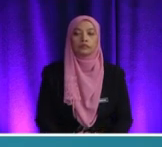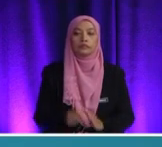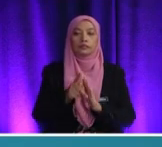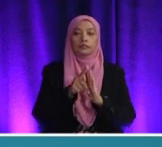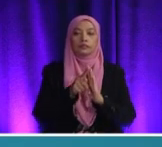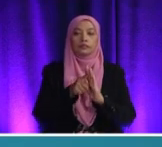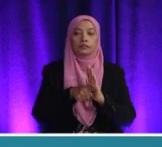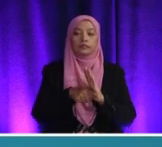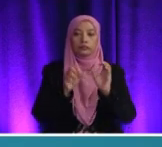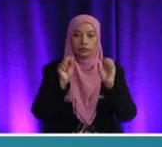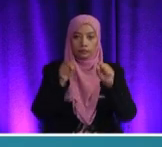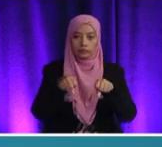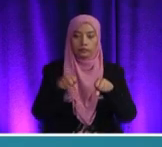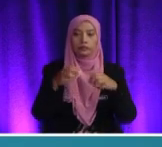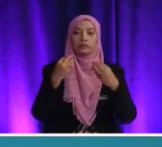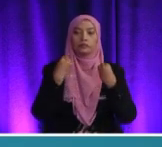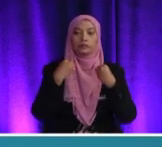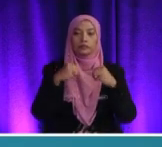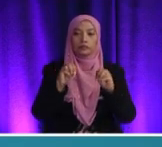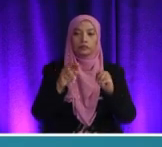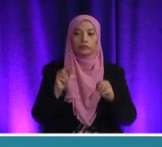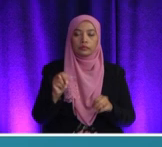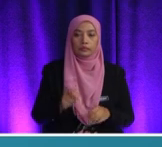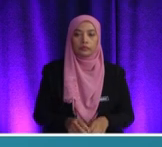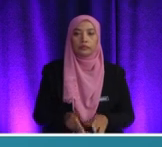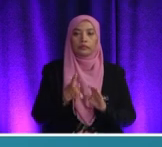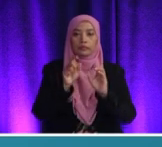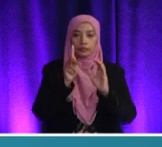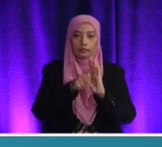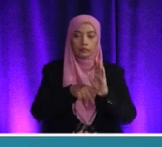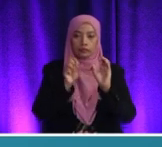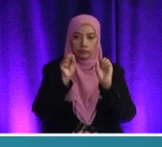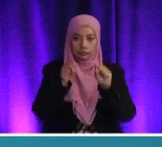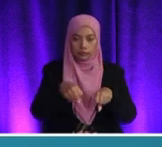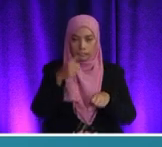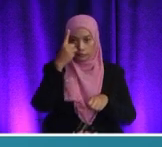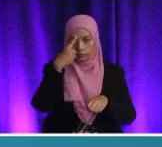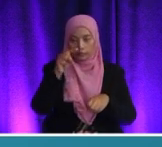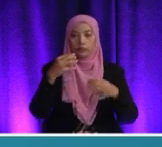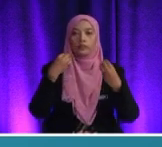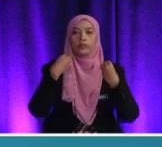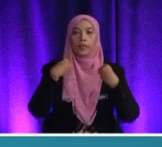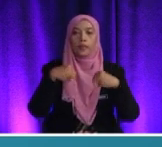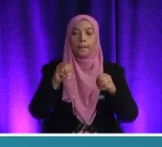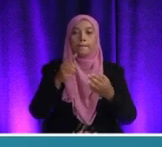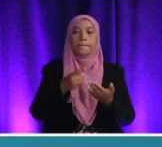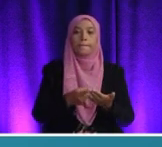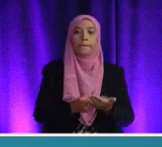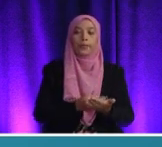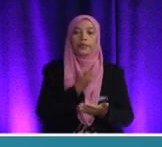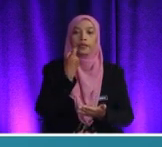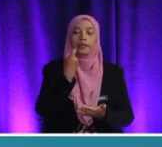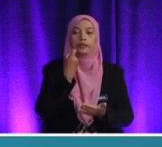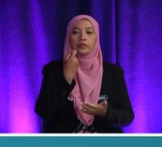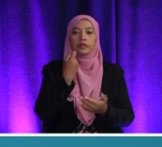ke boleh pasaran membawa bangsut kemampuan untuk memasarkan sesuatu biasanya digunakan untuk mencerminkan sesuatu produk